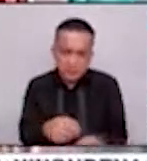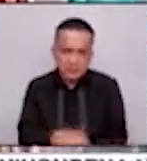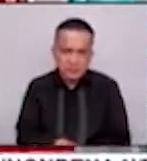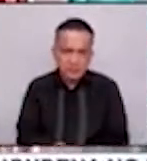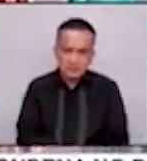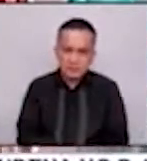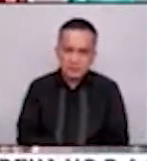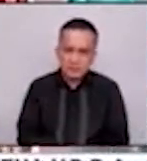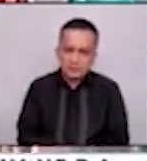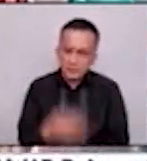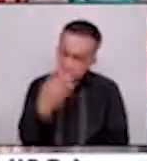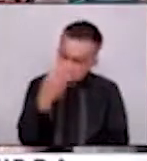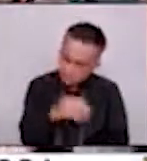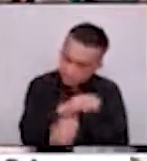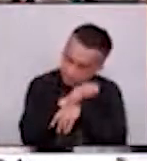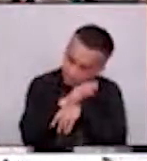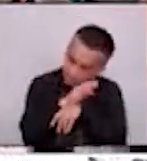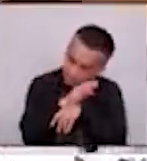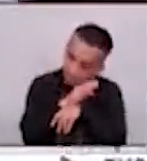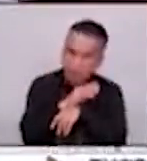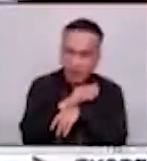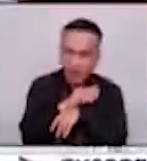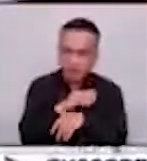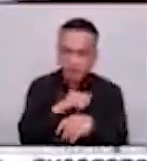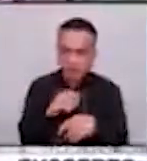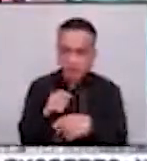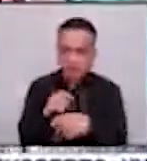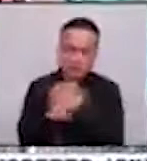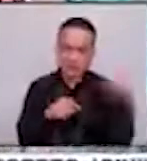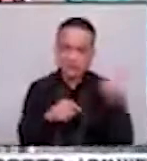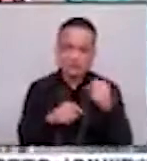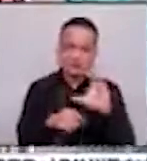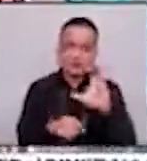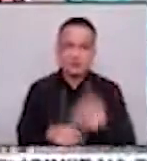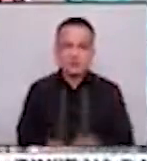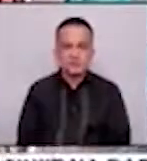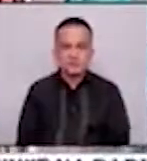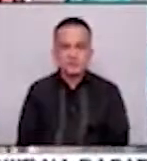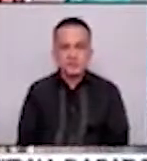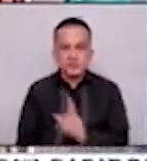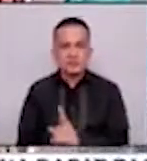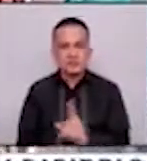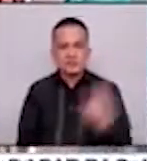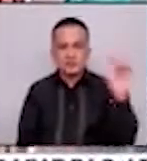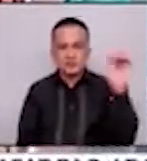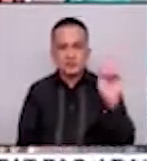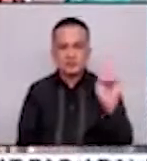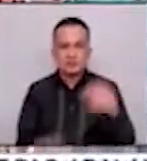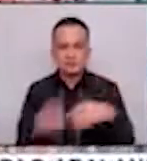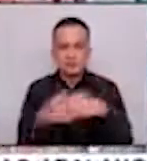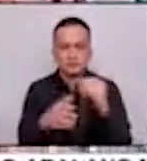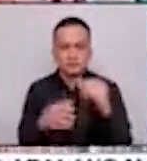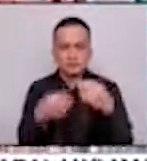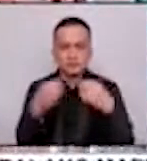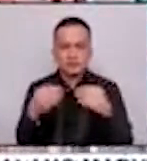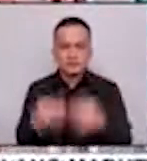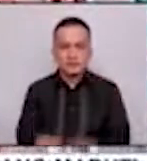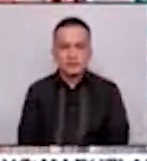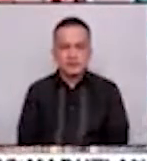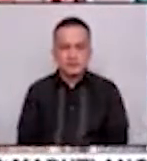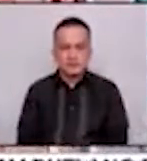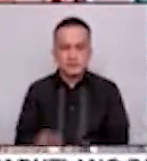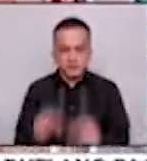mahimbing ang tulog ng tindera, agad na niyang dinampot ang cellphone at kumaripas ng takbo palabas ng tindahan. Nang magising ang